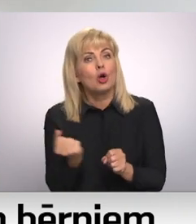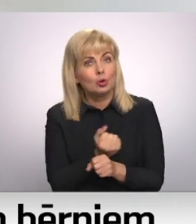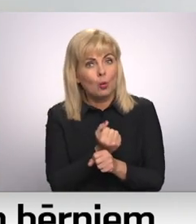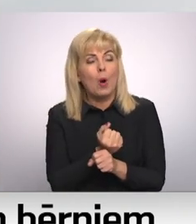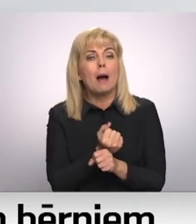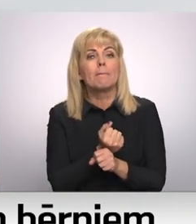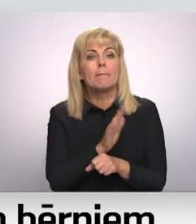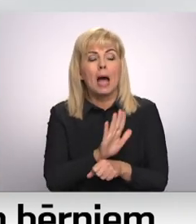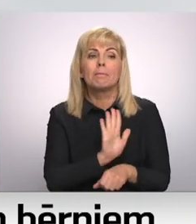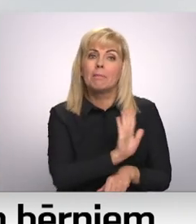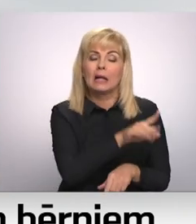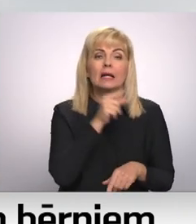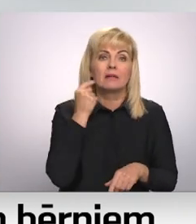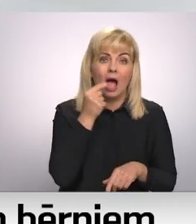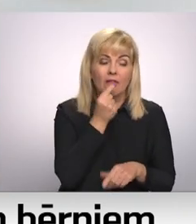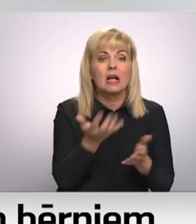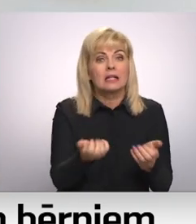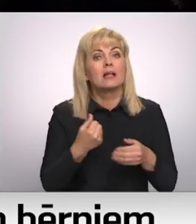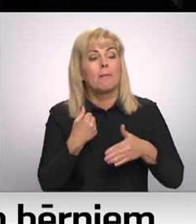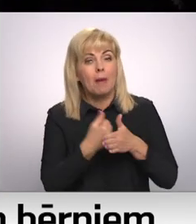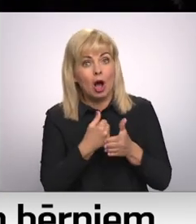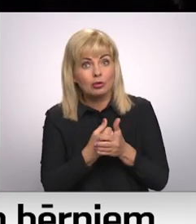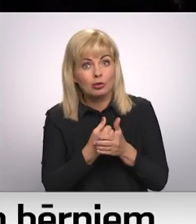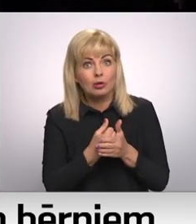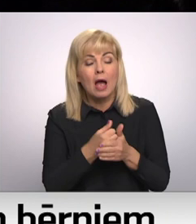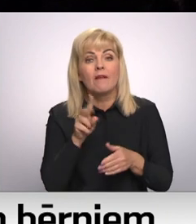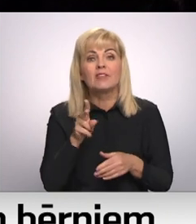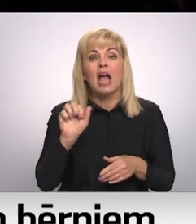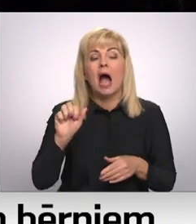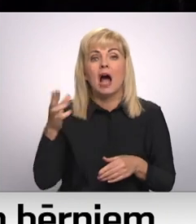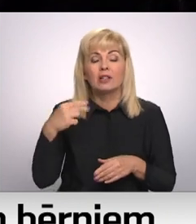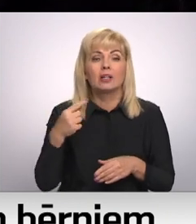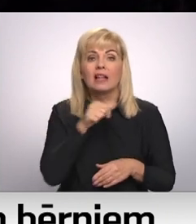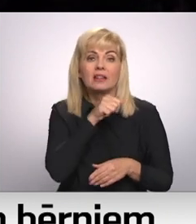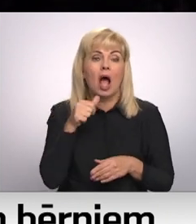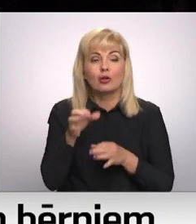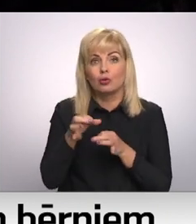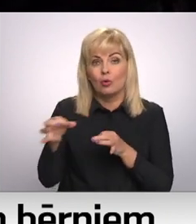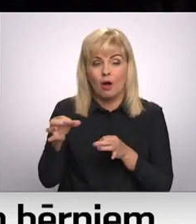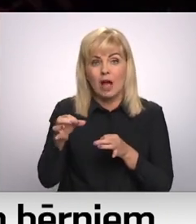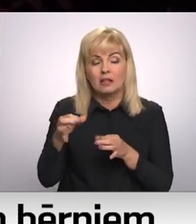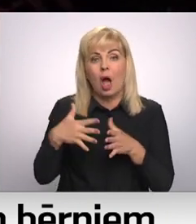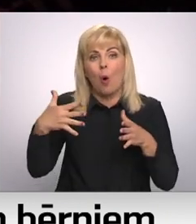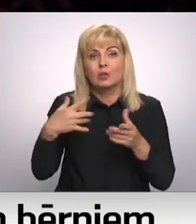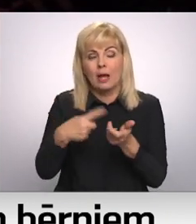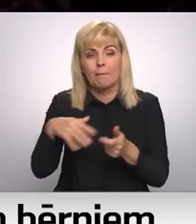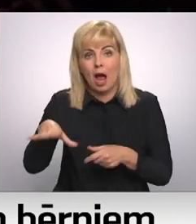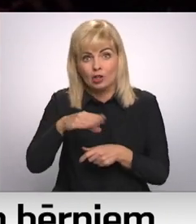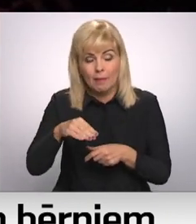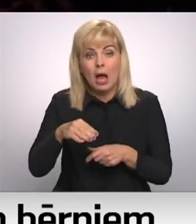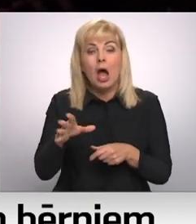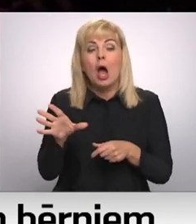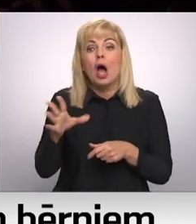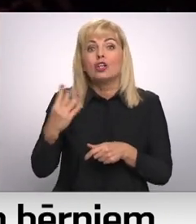kur paliekuši ir ar tēviem, kur tēvi saņem pabalstus. Vija un Andris Deģi ir viena no Talsu novada kūplējām ģimenēm. Bez četriem kopējiem